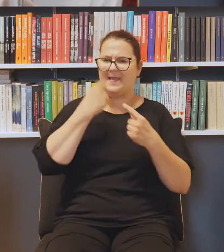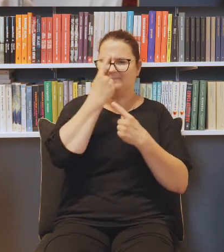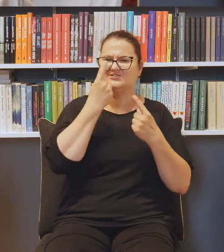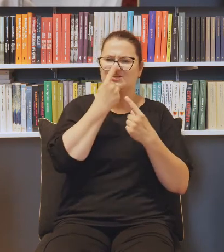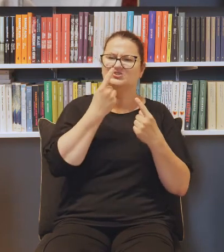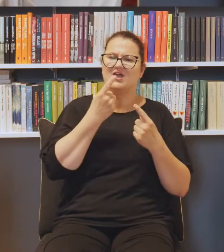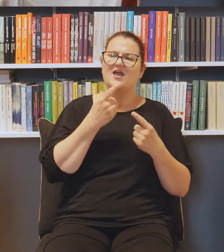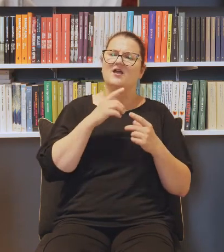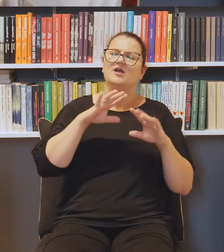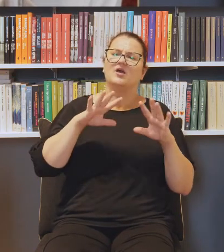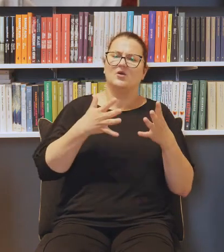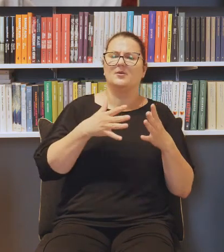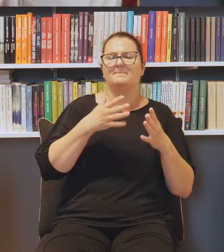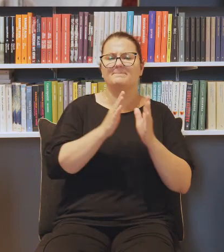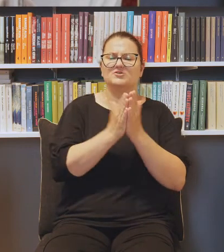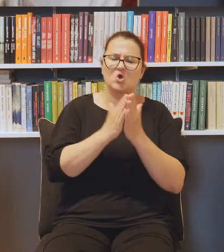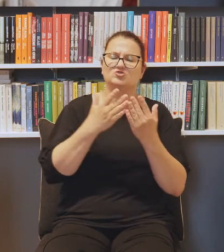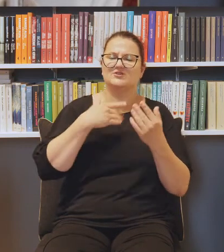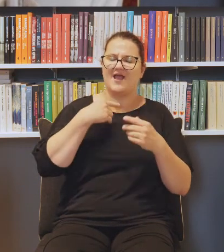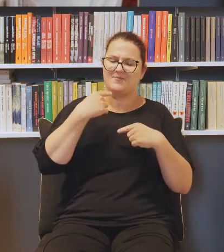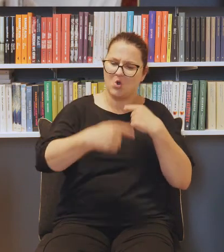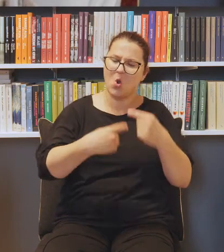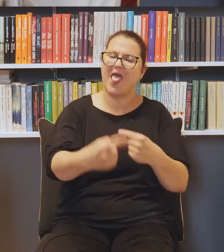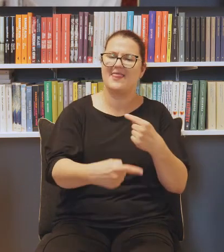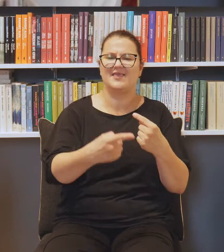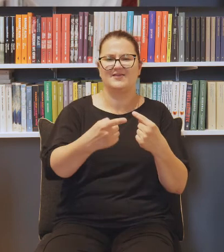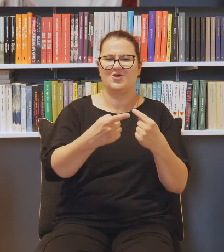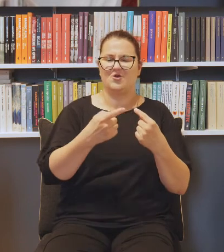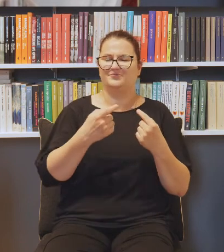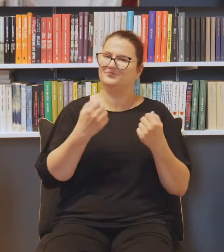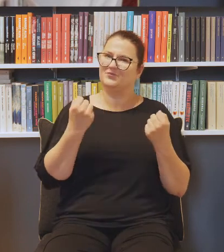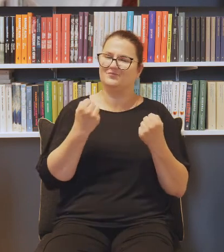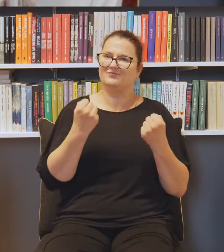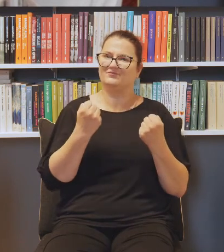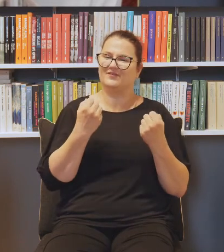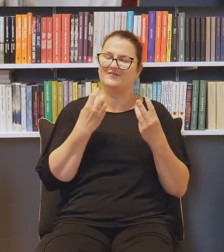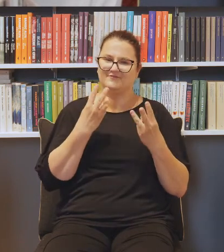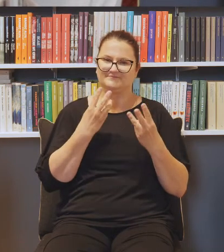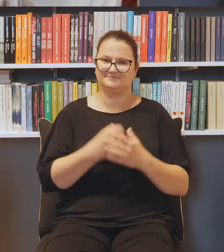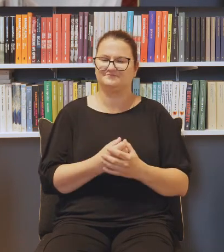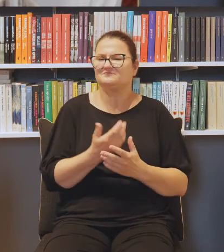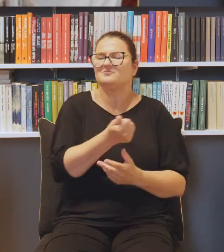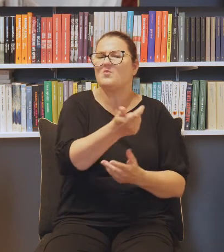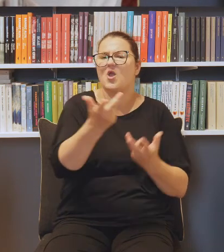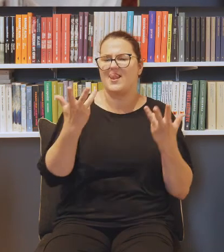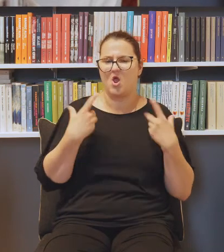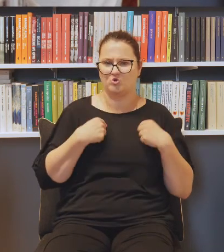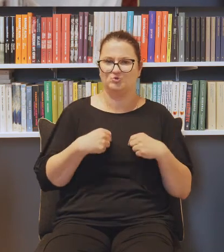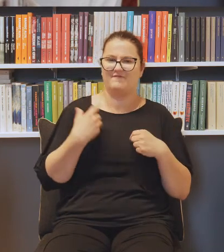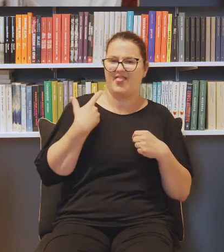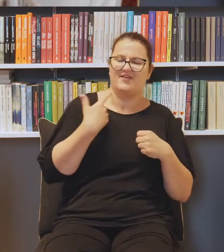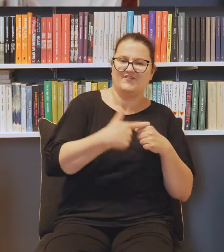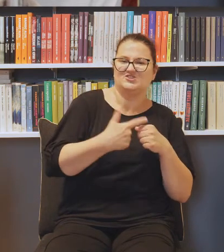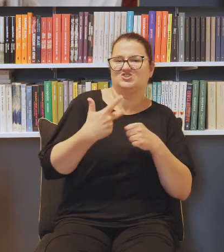mówienie o powieści generacyjnej to jest takie jednak nadużycie, bo ile osób w wieku 20-30 30 lat